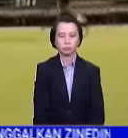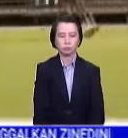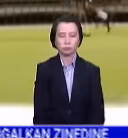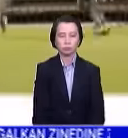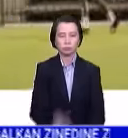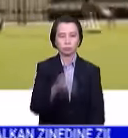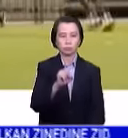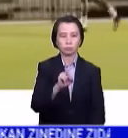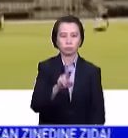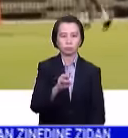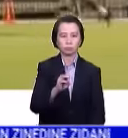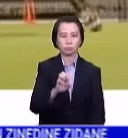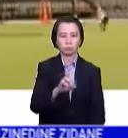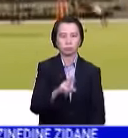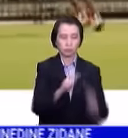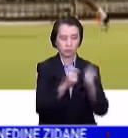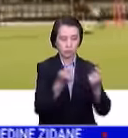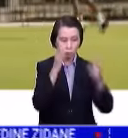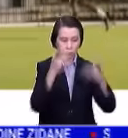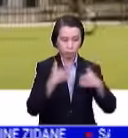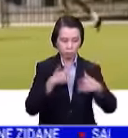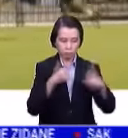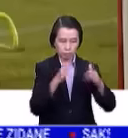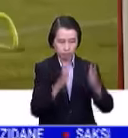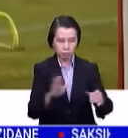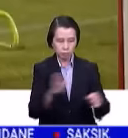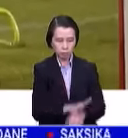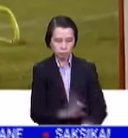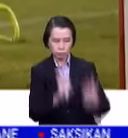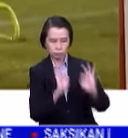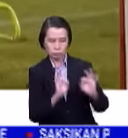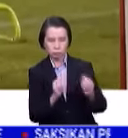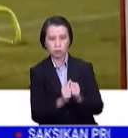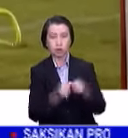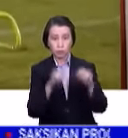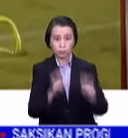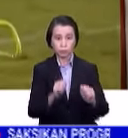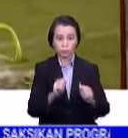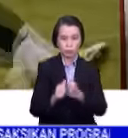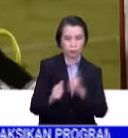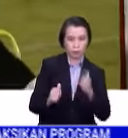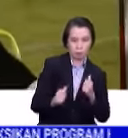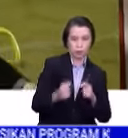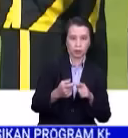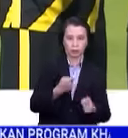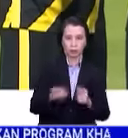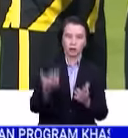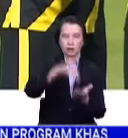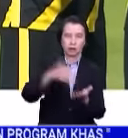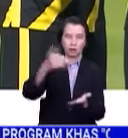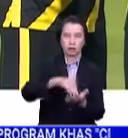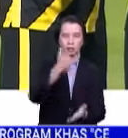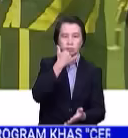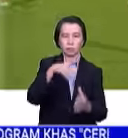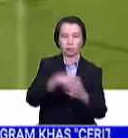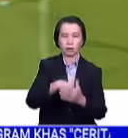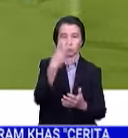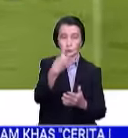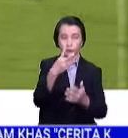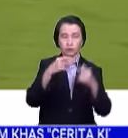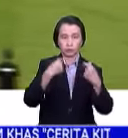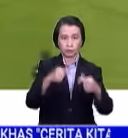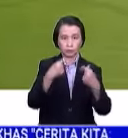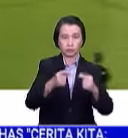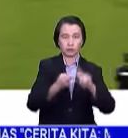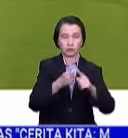Menurut Soumaré, skuad Harimau Malaya memiliki pemain yang cukup mantap sekaligus mampu elak daripada mengulangi kesilapan dalam dua